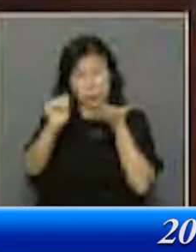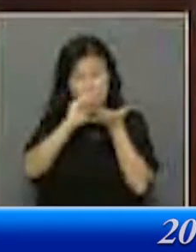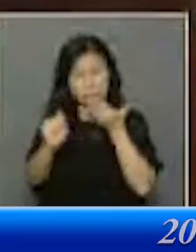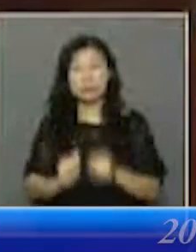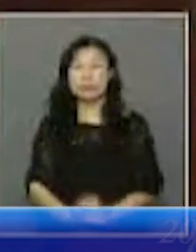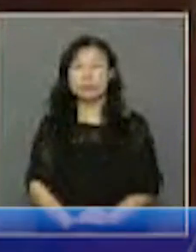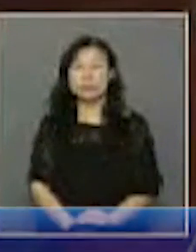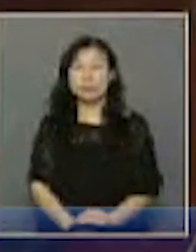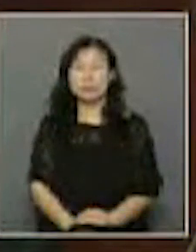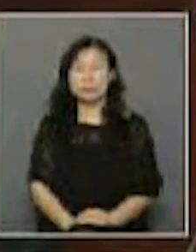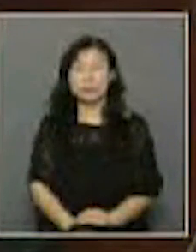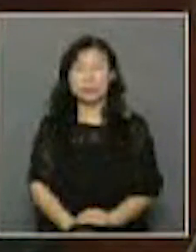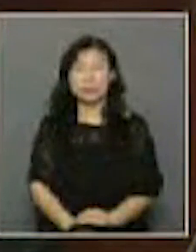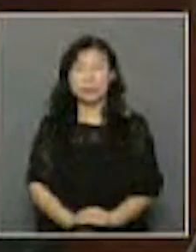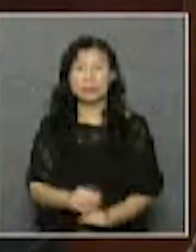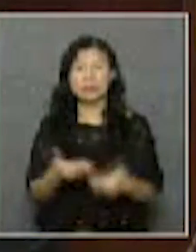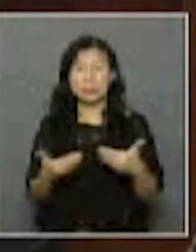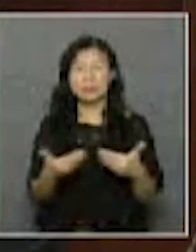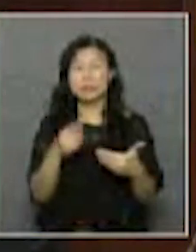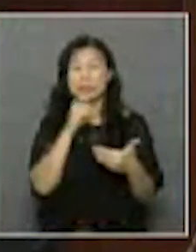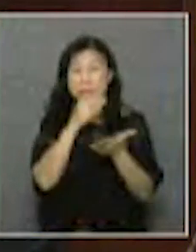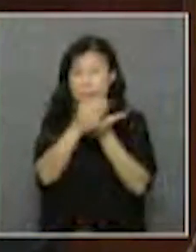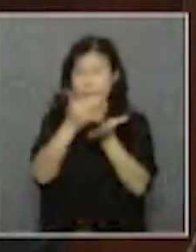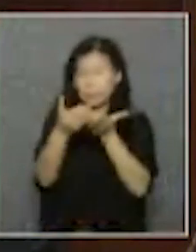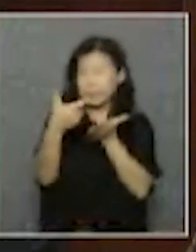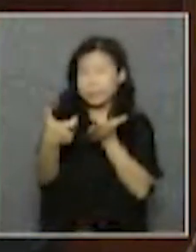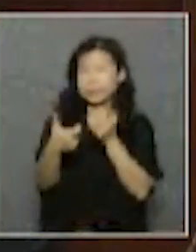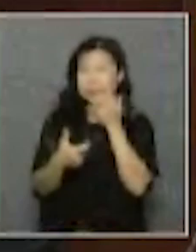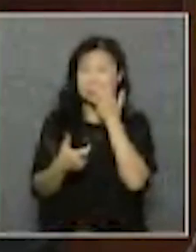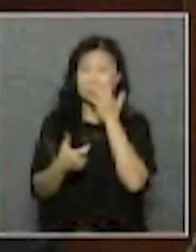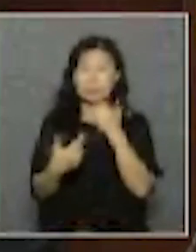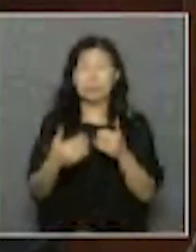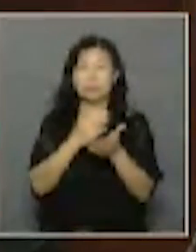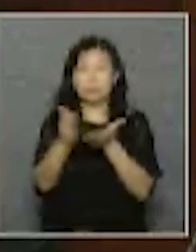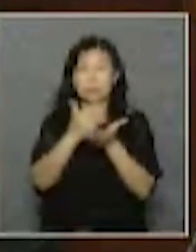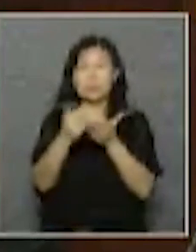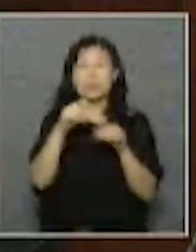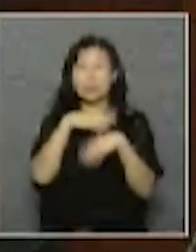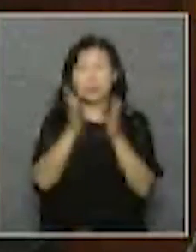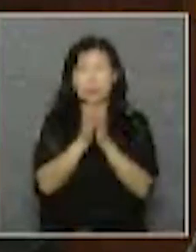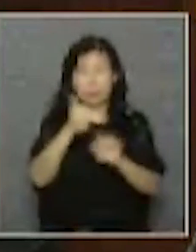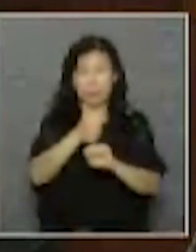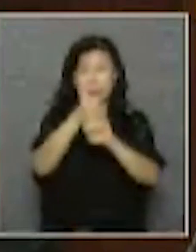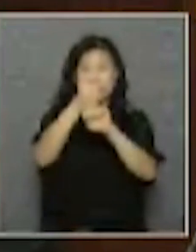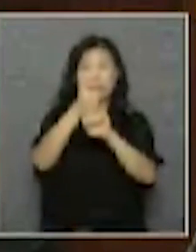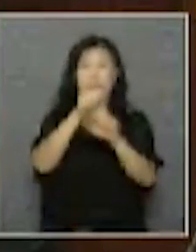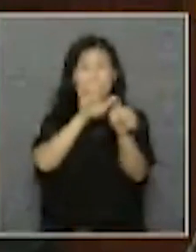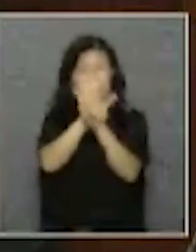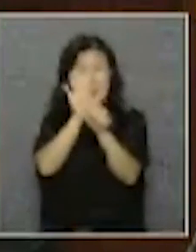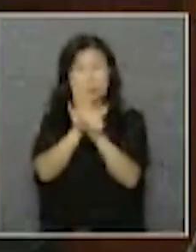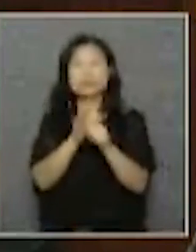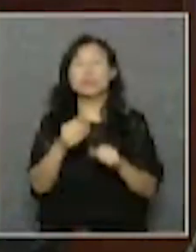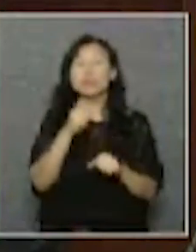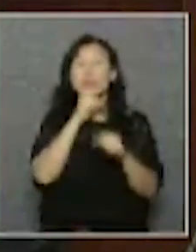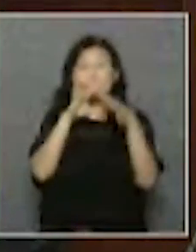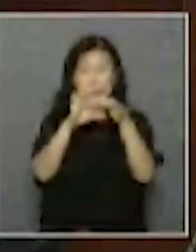那个系同嗰个拨款、那个拨款所支持嘅服务 系 有